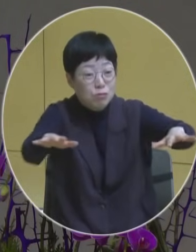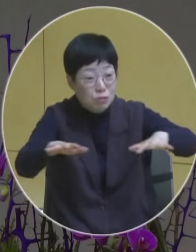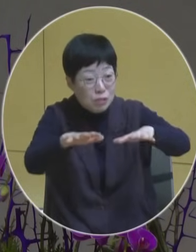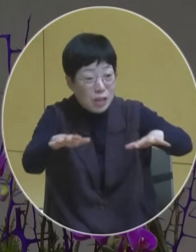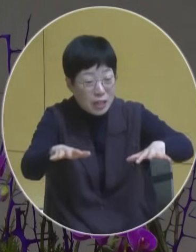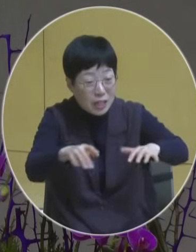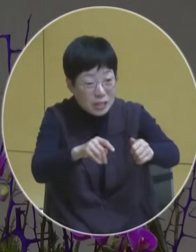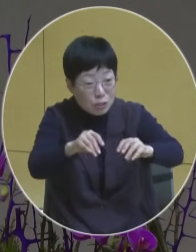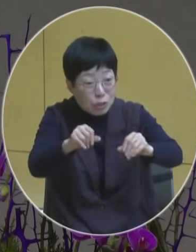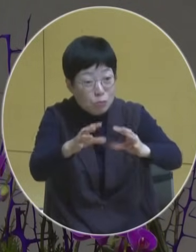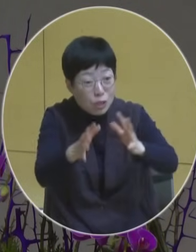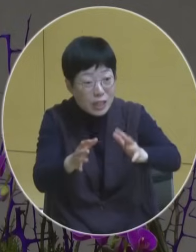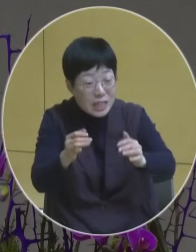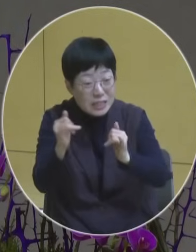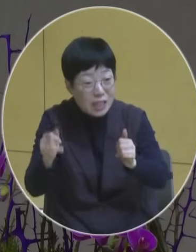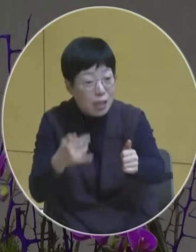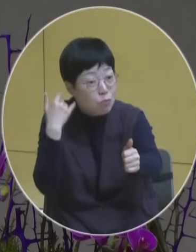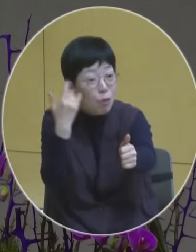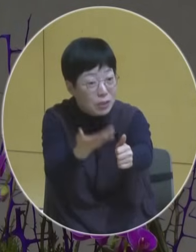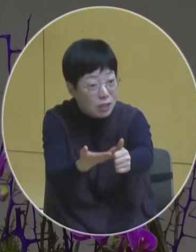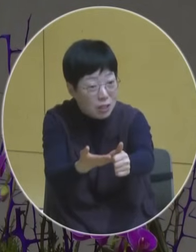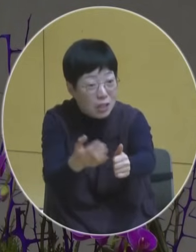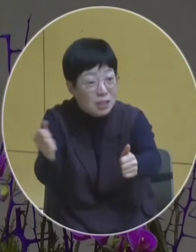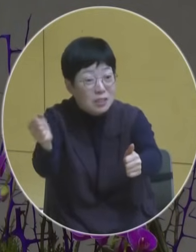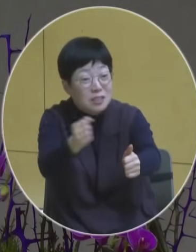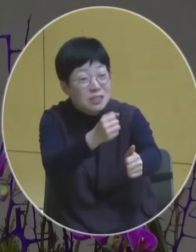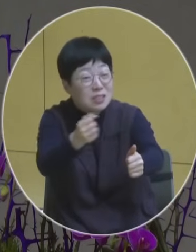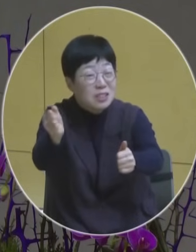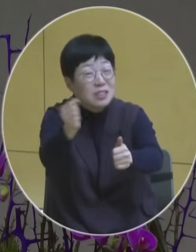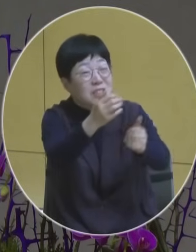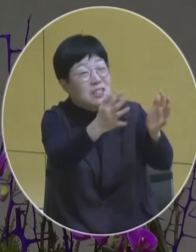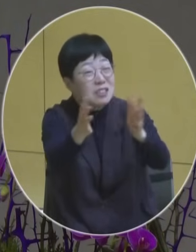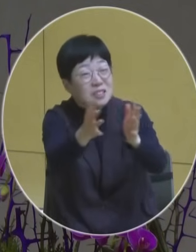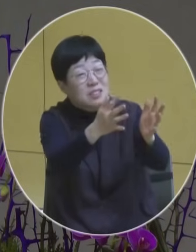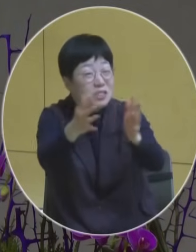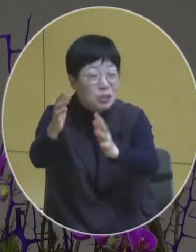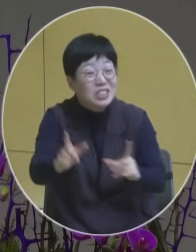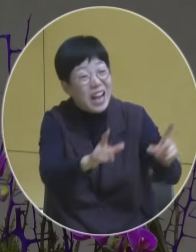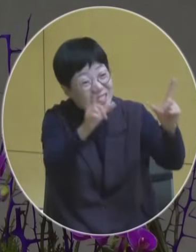들풀한테 인생이 무엇이냐 물어봤더니 흔들리면서 가는 것이 인생이다.